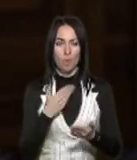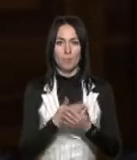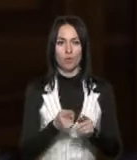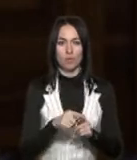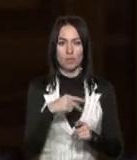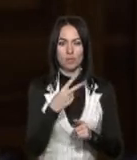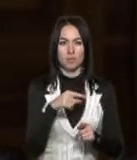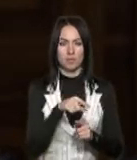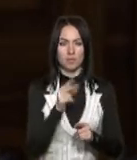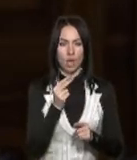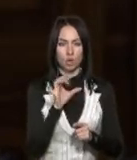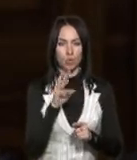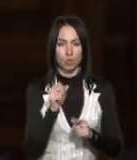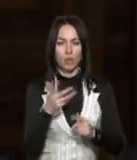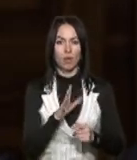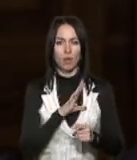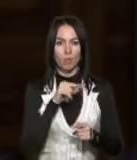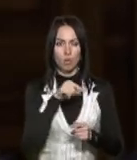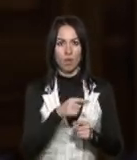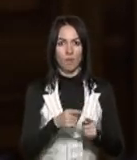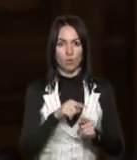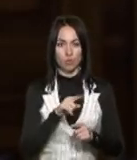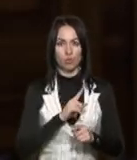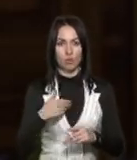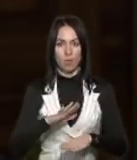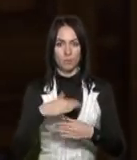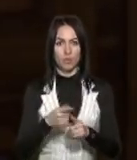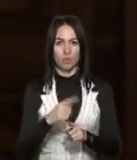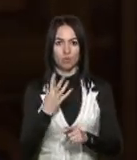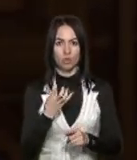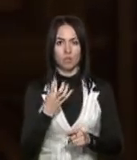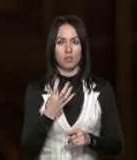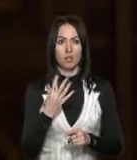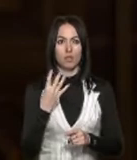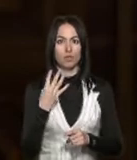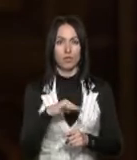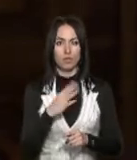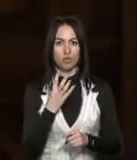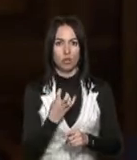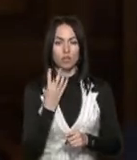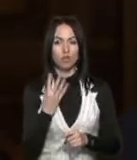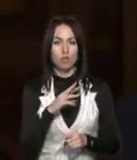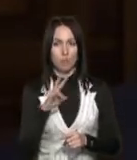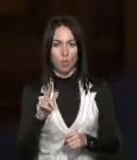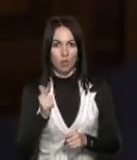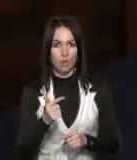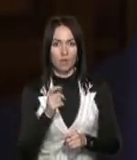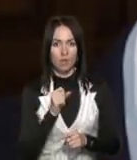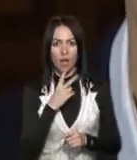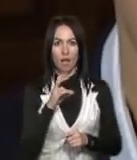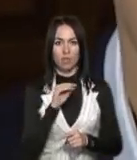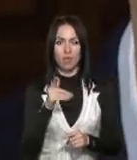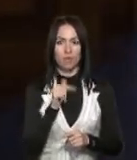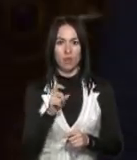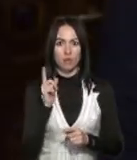була зазначена в тому проєкті, який нами пропонувався, це 400 мільйонів гривень, а бачення НАК «Нафтогазу» – це